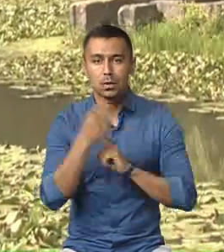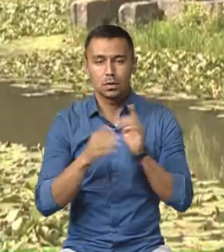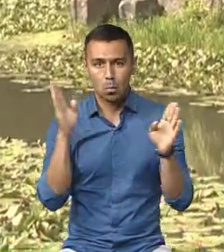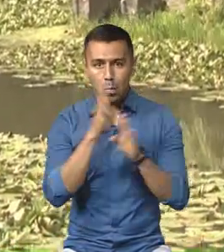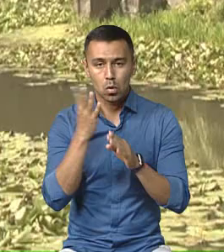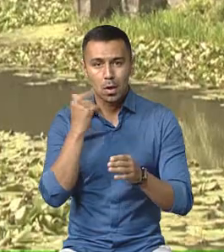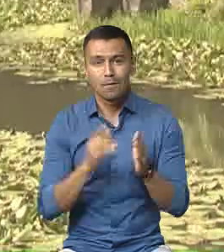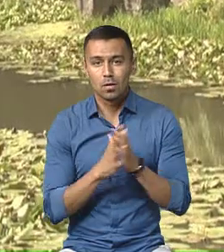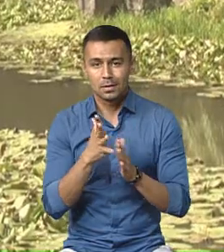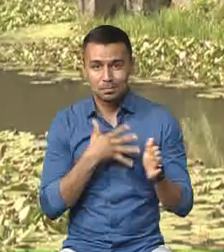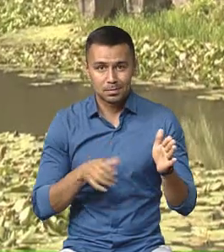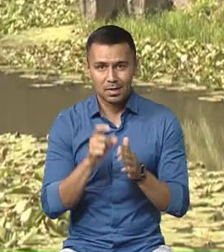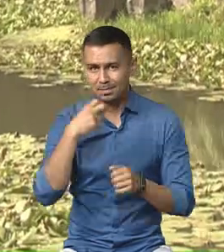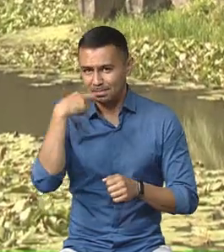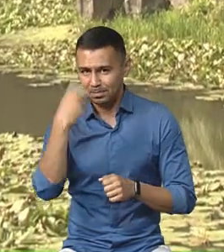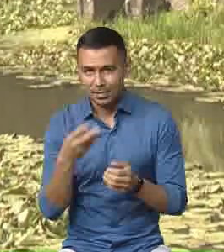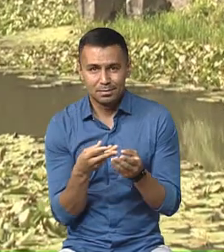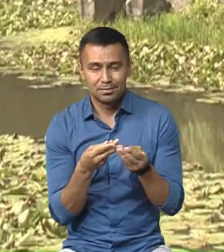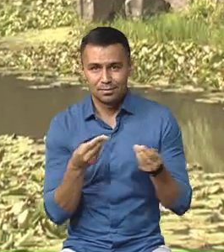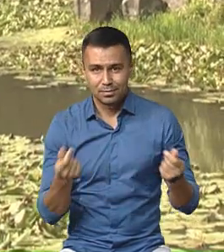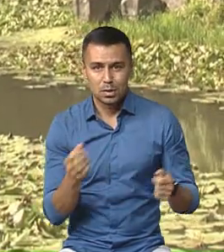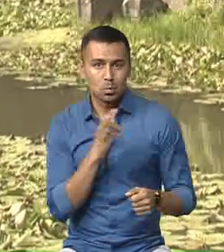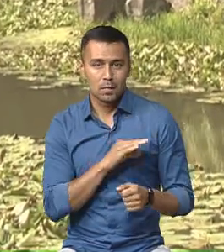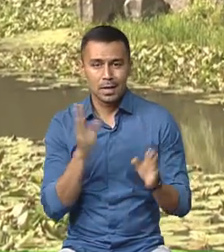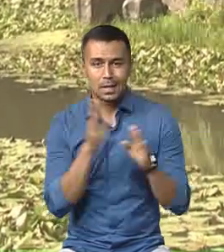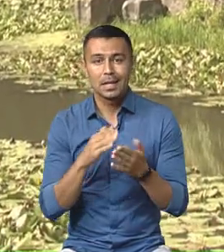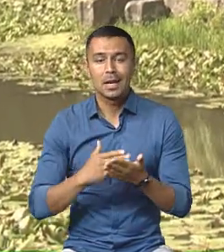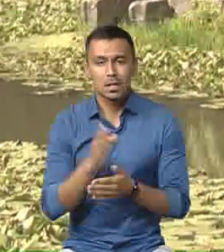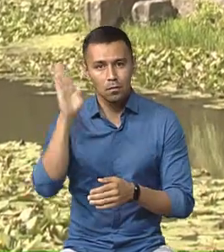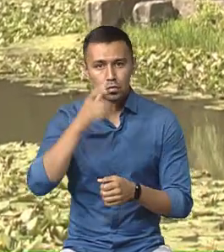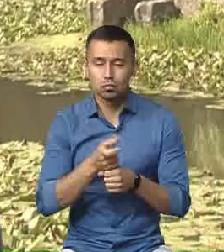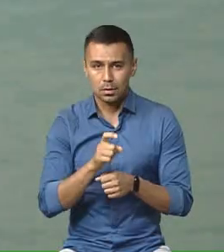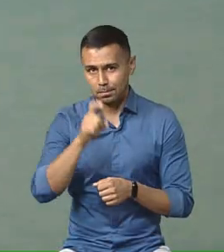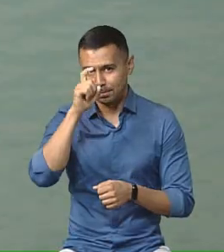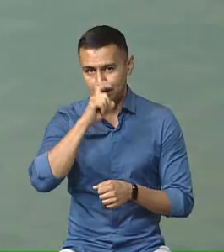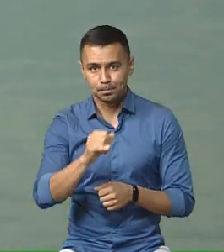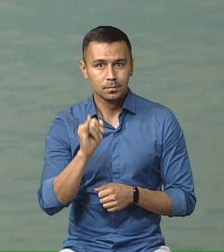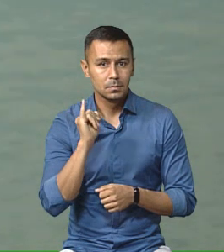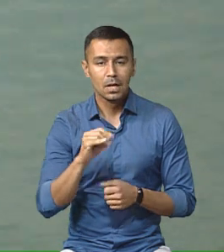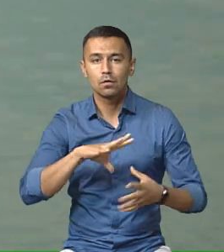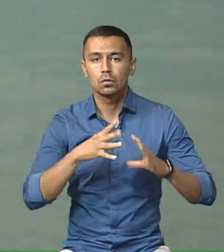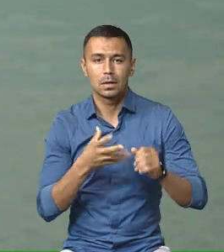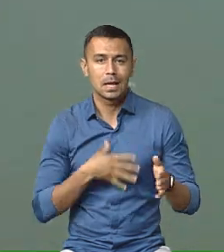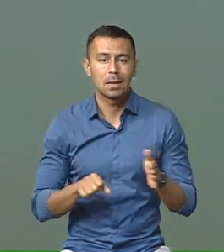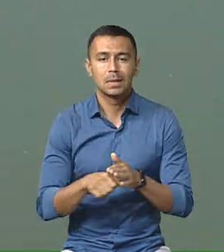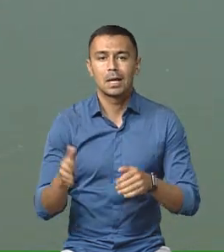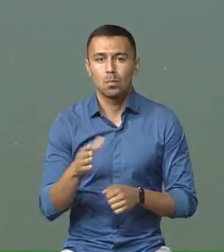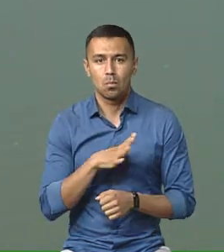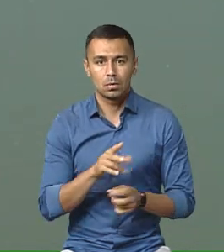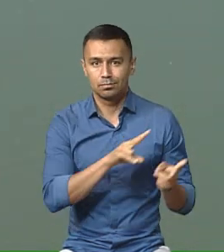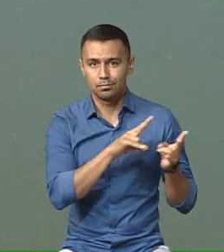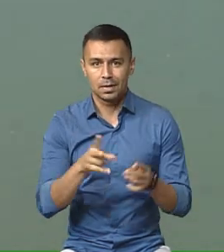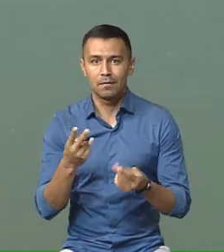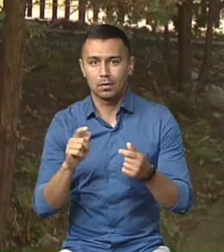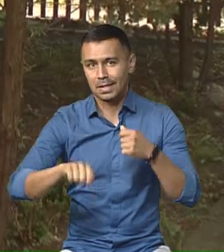коли гинуть, вони гниють, розкладаються, споживають кисень. Тобто якість води дуже погана. В результаті гибелі риби були завдані й